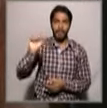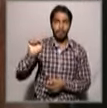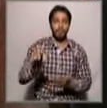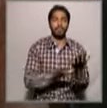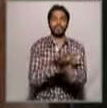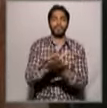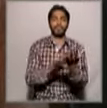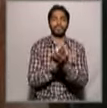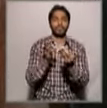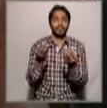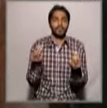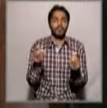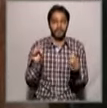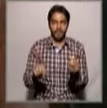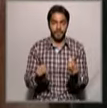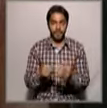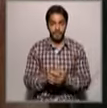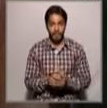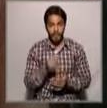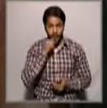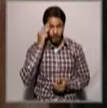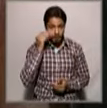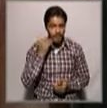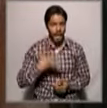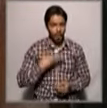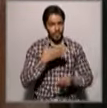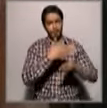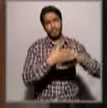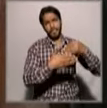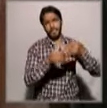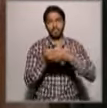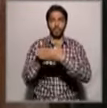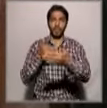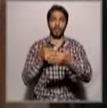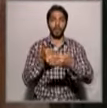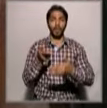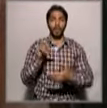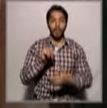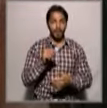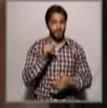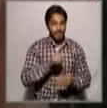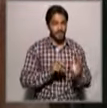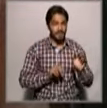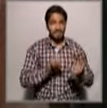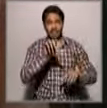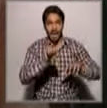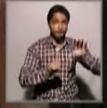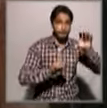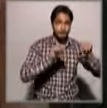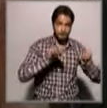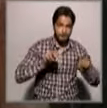في الدور الارضي. تمام. وانا المفروض ابني الرابع. كويس. فانا ممنوع اطلع سلم، الدكتور محذرني من طلوع